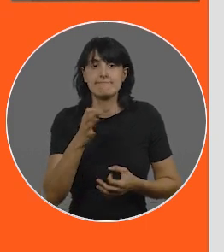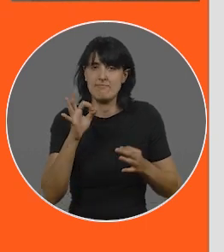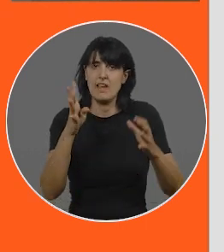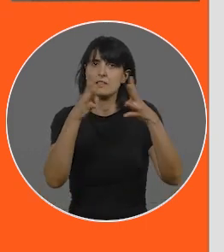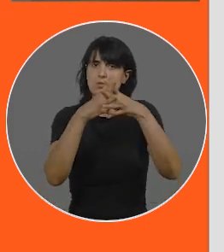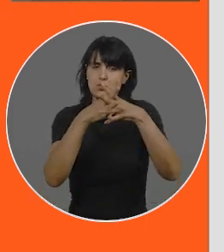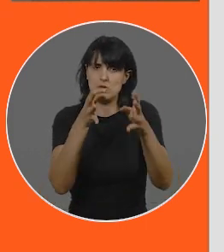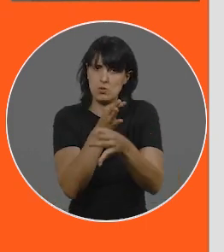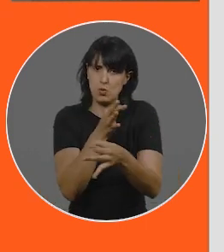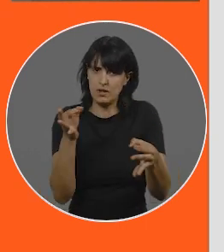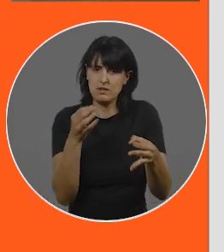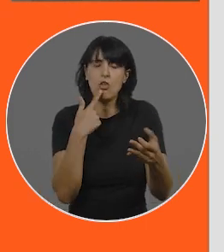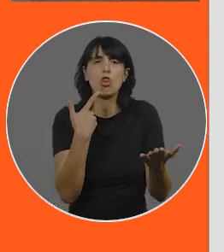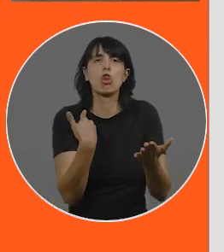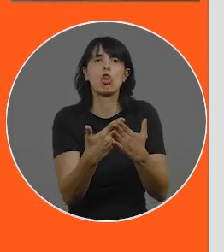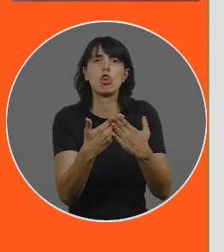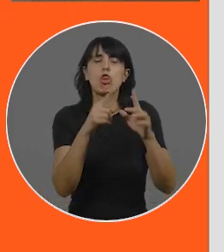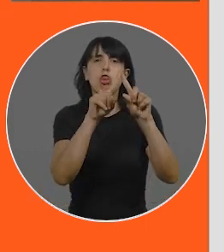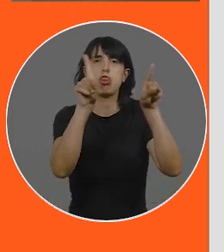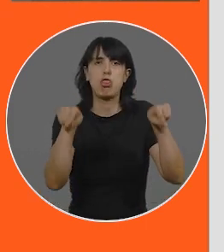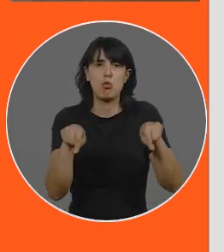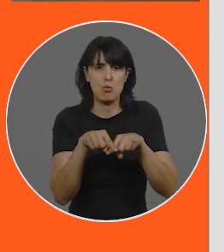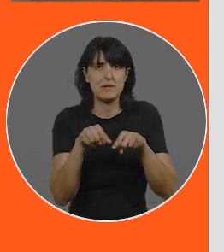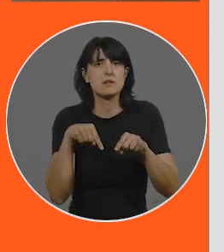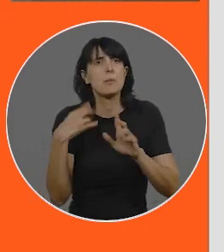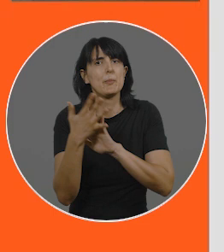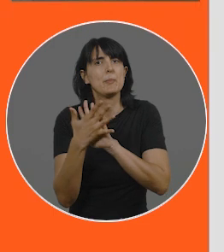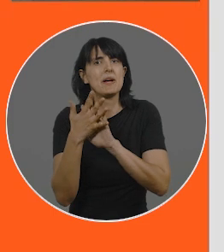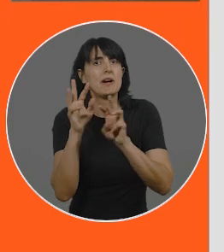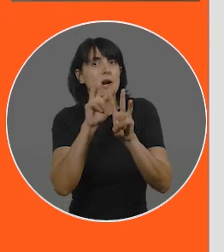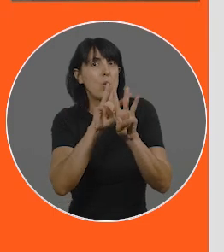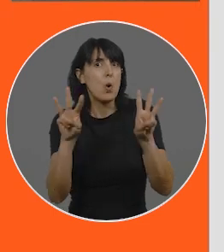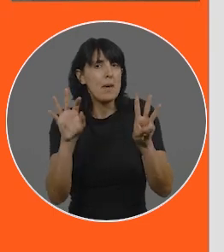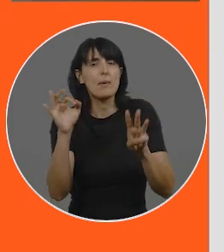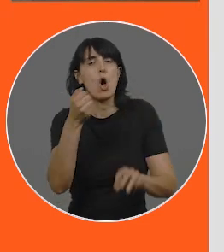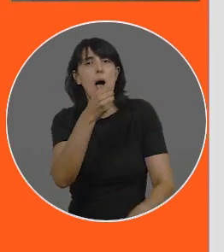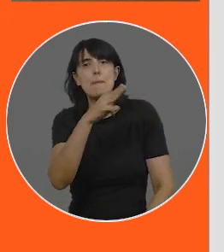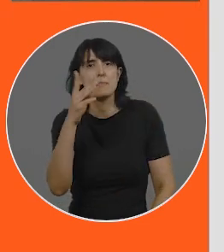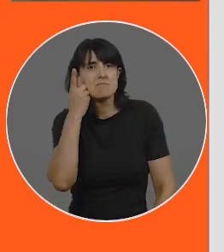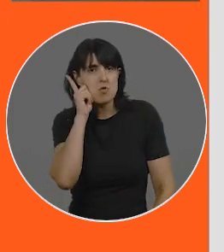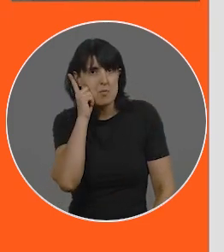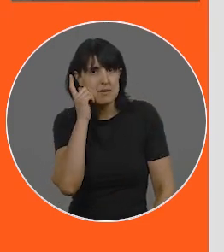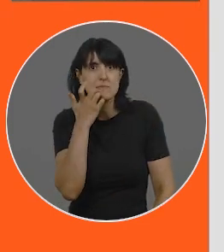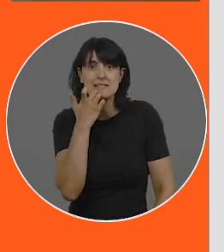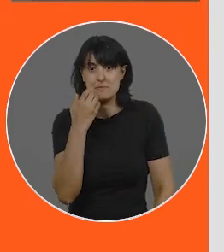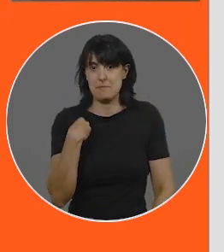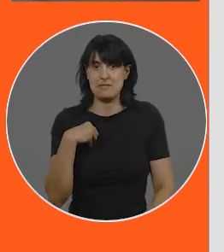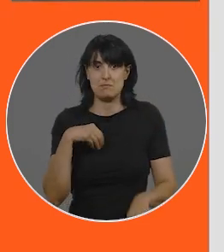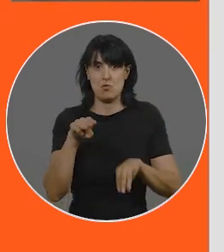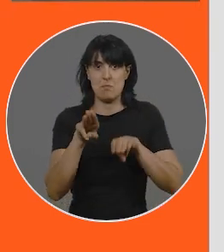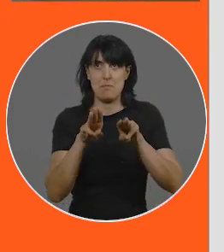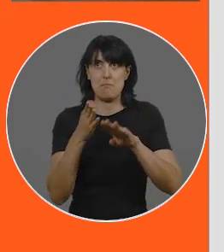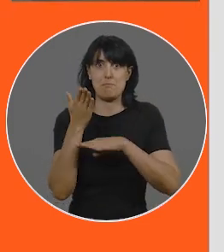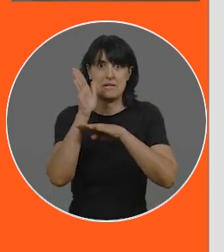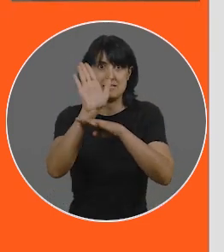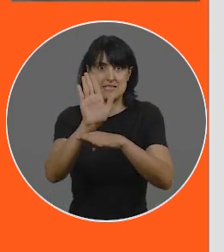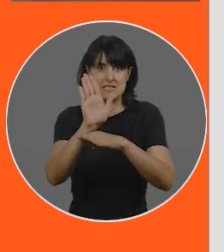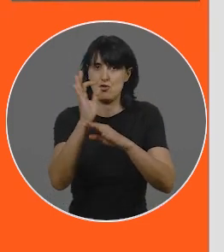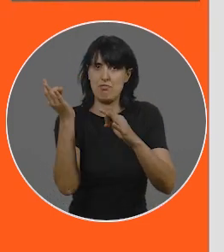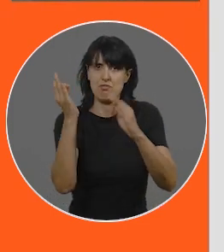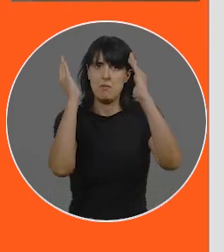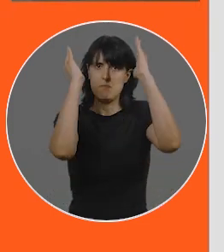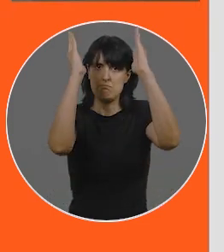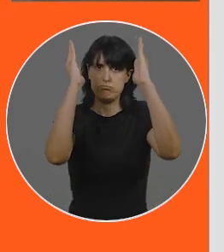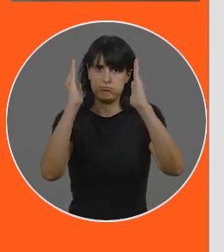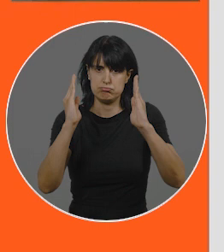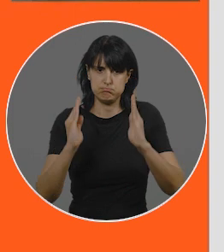I sobretot fer l'estructura correcta, els documents. Ara parlem de webs i d'aplicacions mòbils, però si voleu parlem d'aquesta presentació.